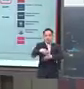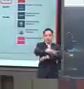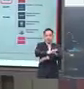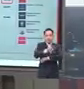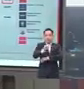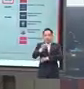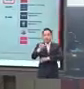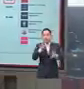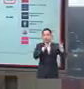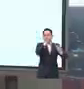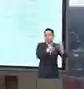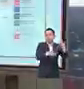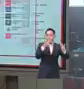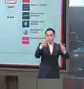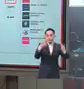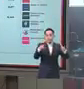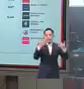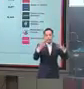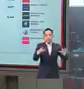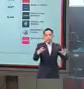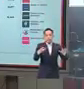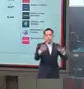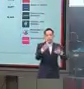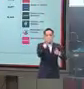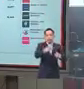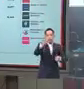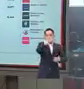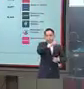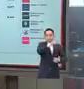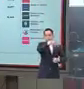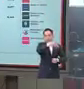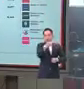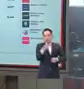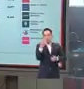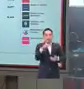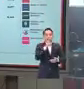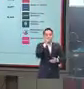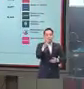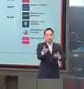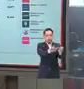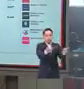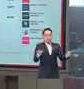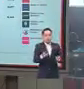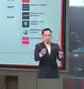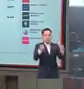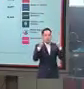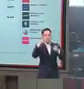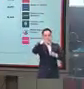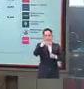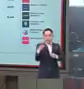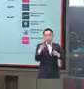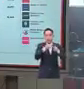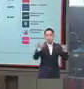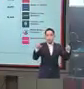Desember nanti kursi yang sudah dipegang oleh PQR atau apakah terhadap panas tapi dengan